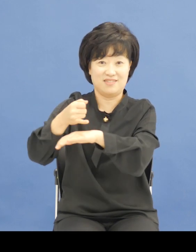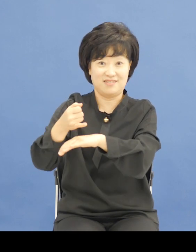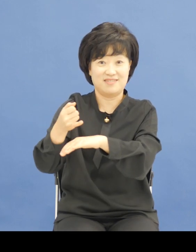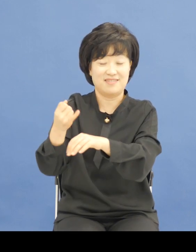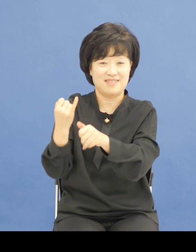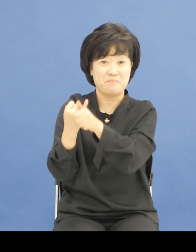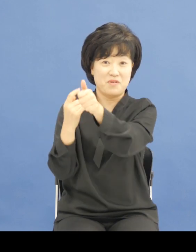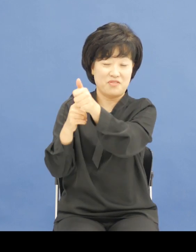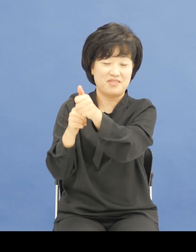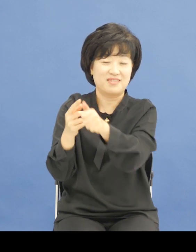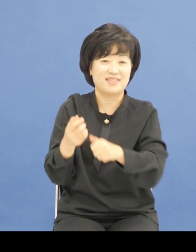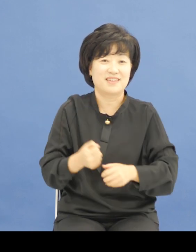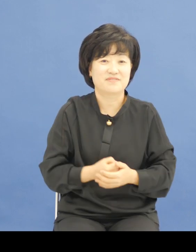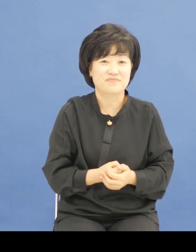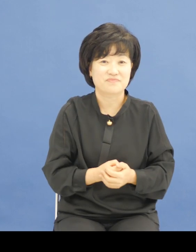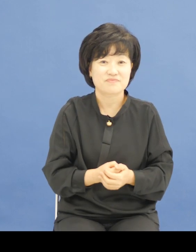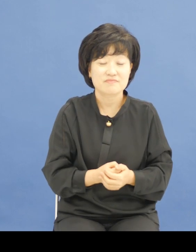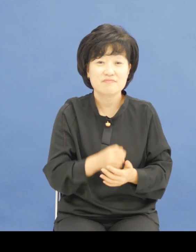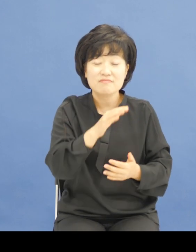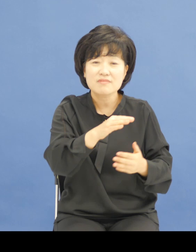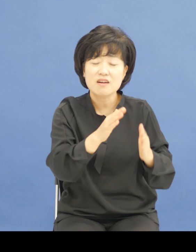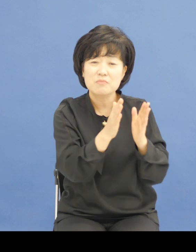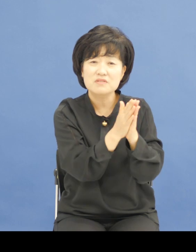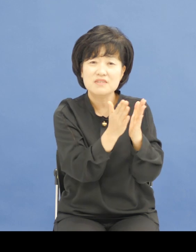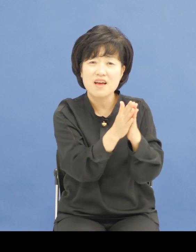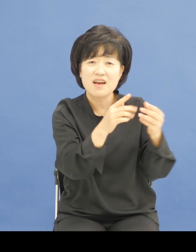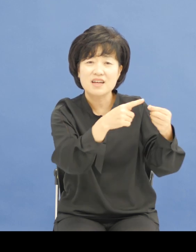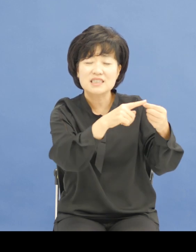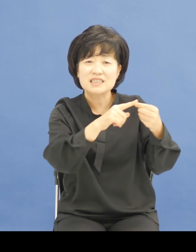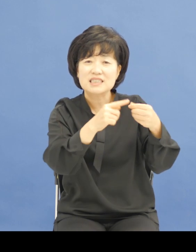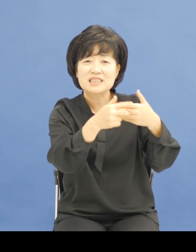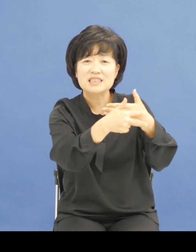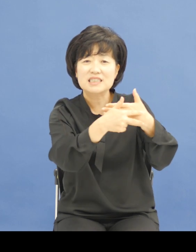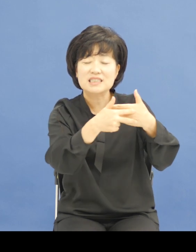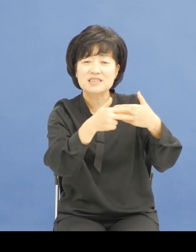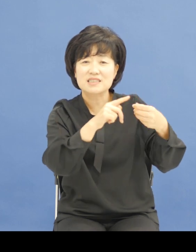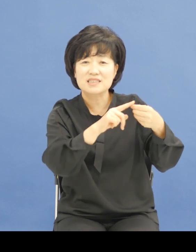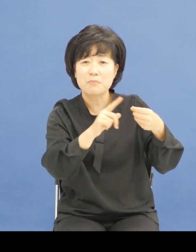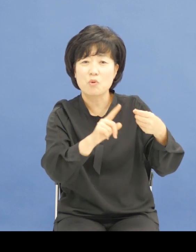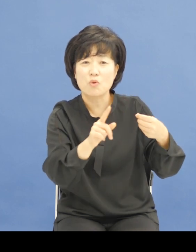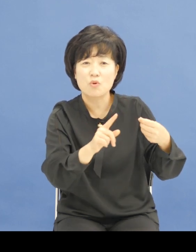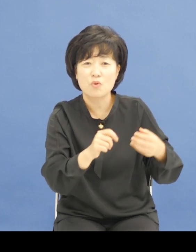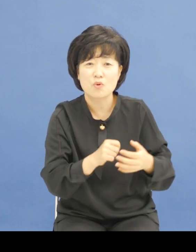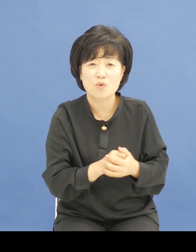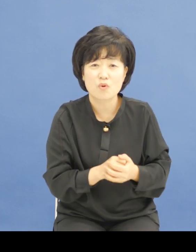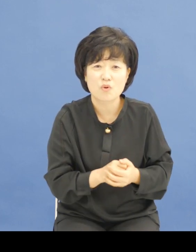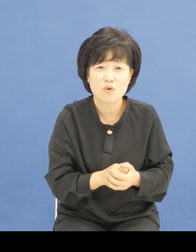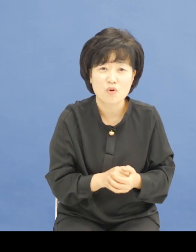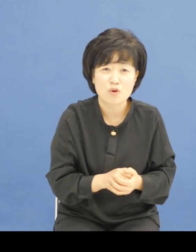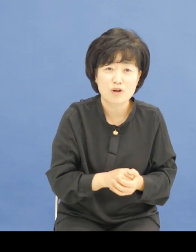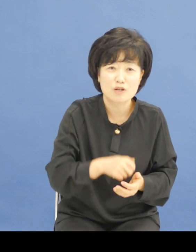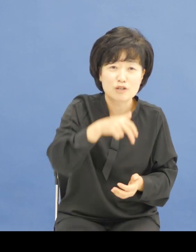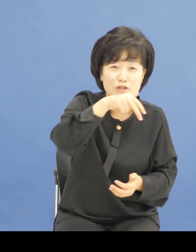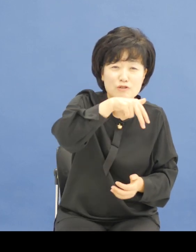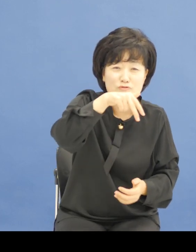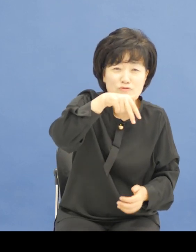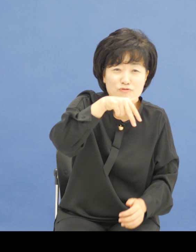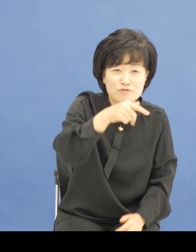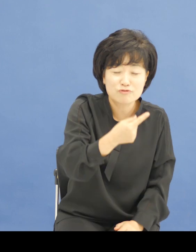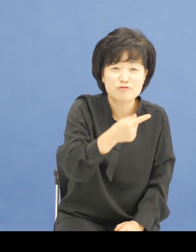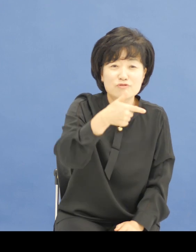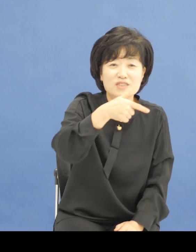이 앞에 제일 앞에 있는 글자가 그럼 뭐라고 쓴 걸까요? 네, 그게 무슨 이게 이제 주 강길레사 에마시 무브